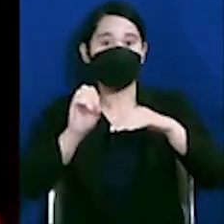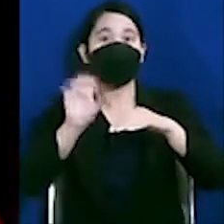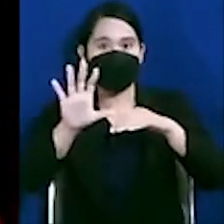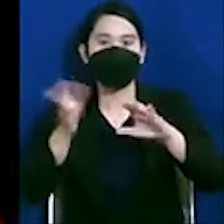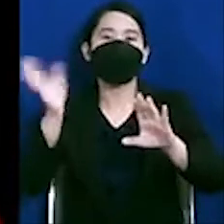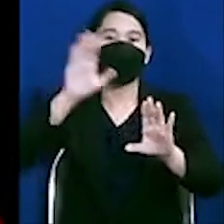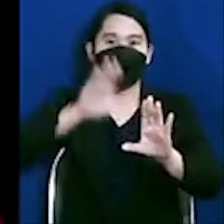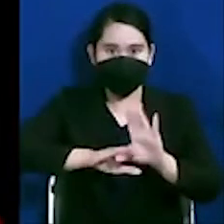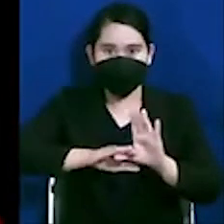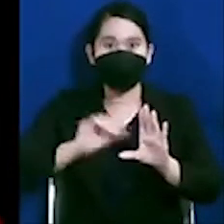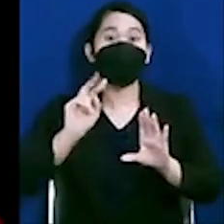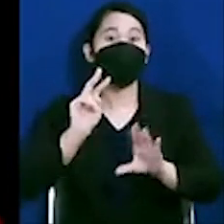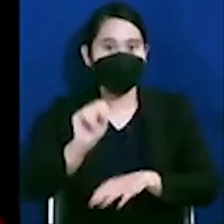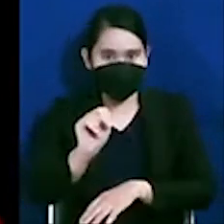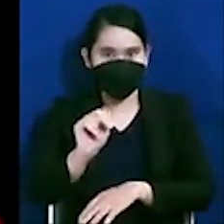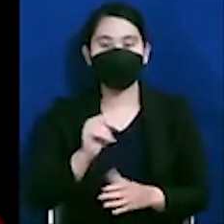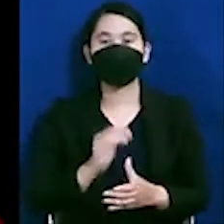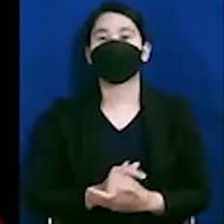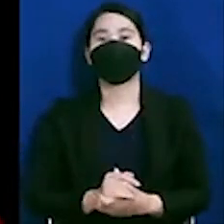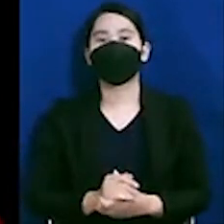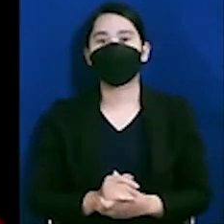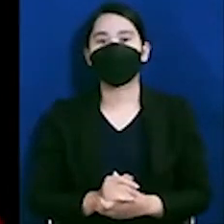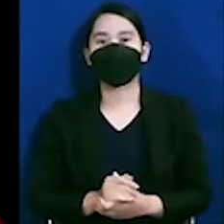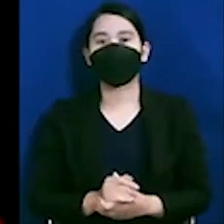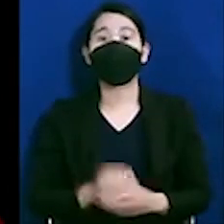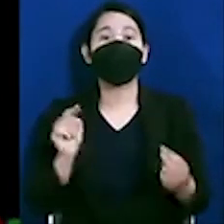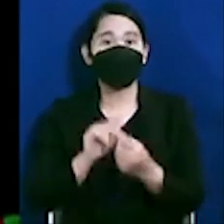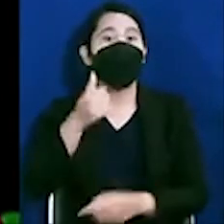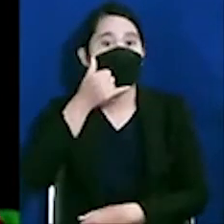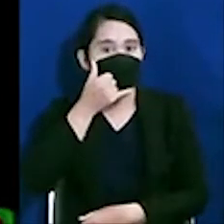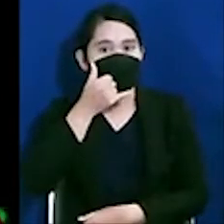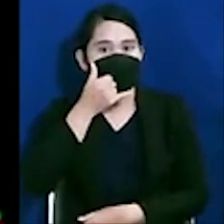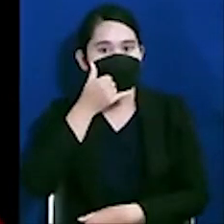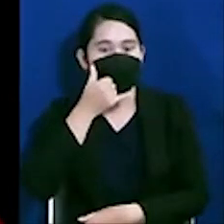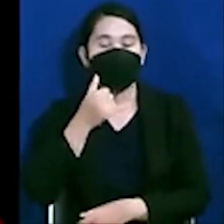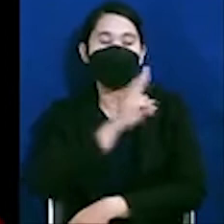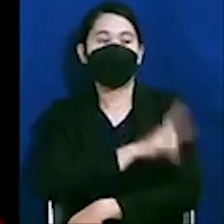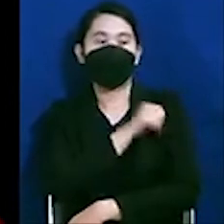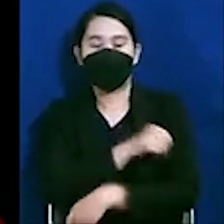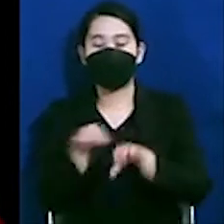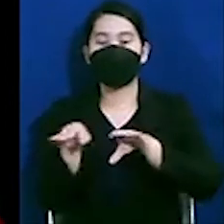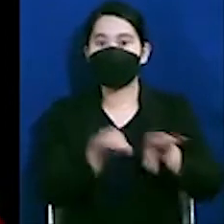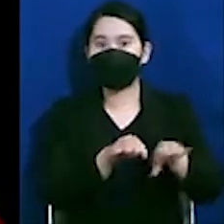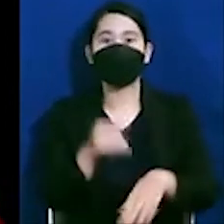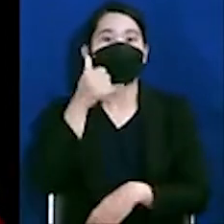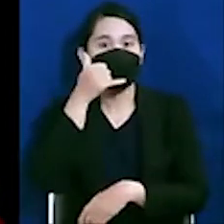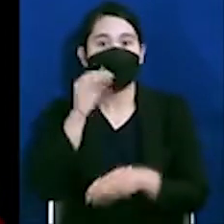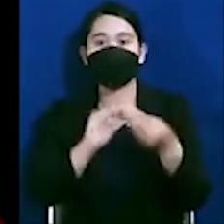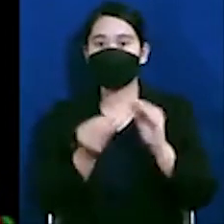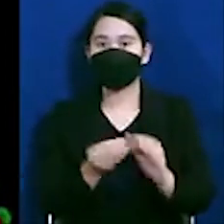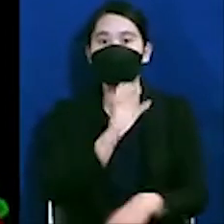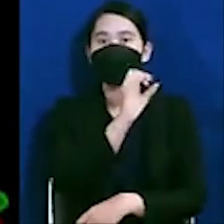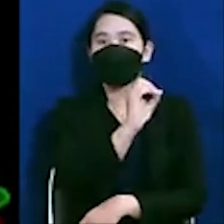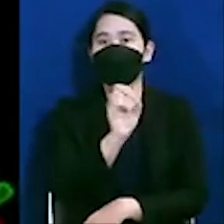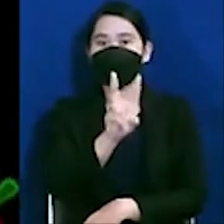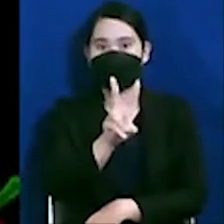ลงทะเบียนเพื่อนนัดหมายเข้ารับการฉีดผ่าน Call Centerอะหมอพร้อมหมายเลขโทรศัพท์ครับ